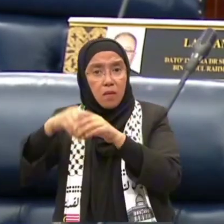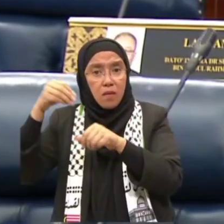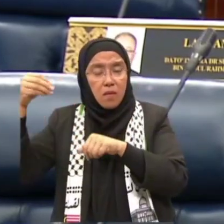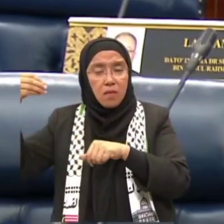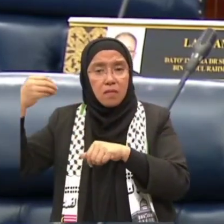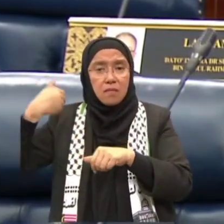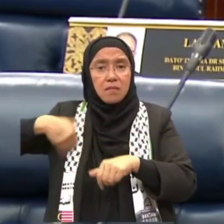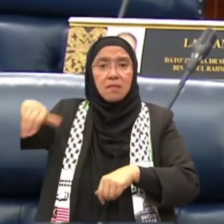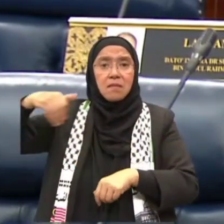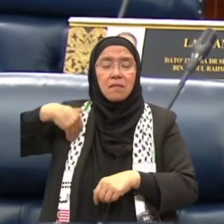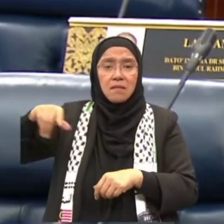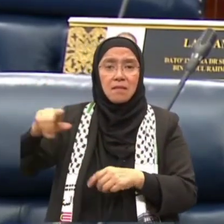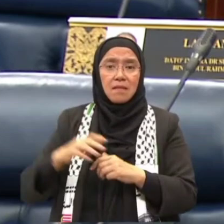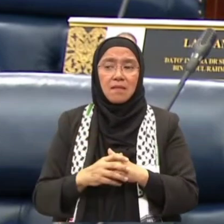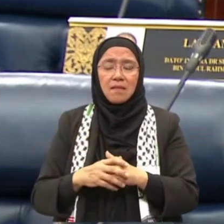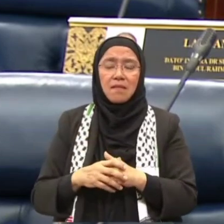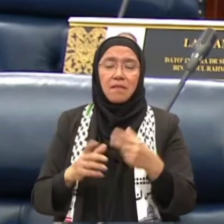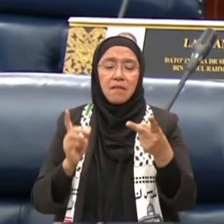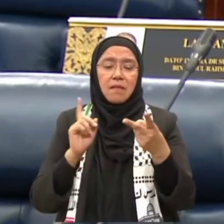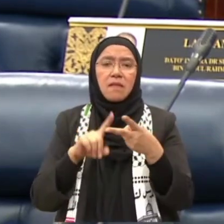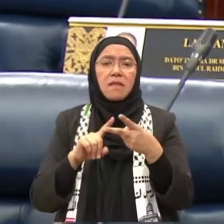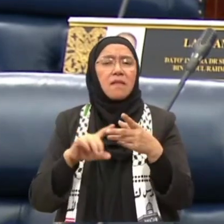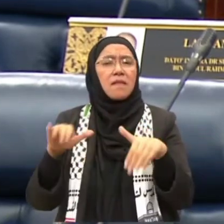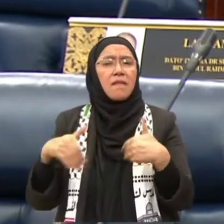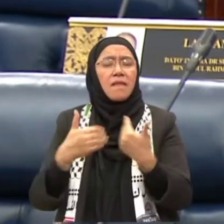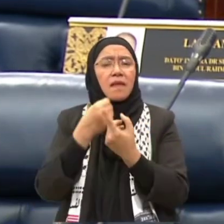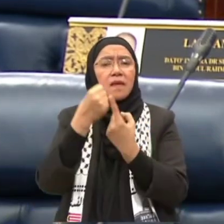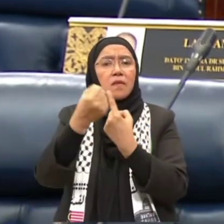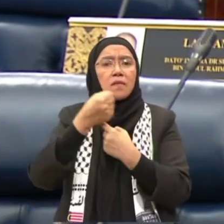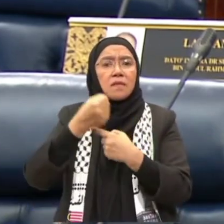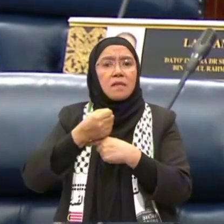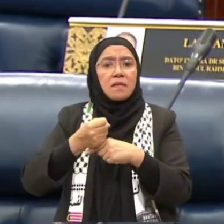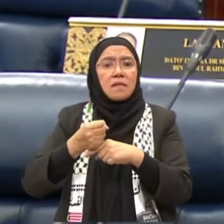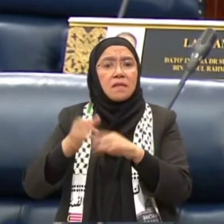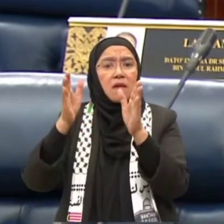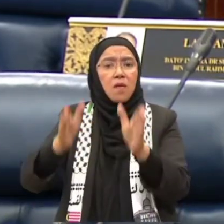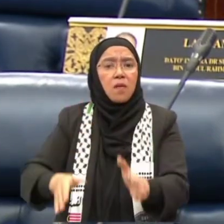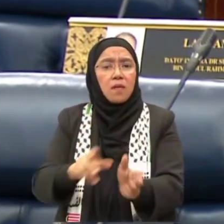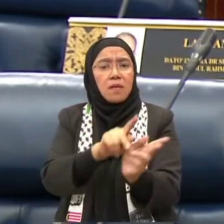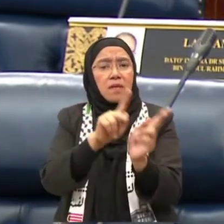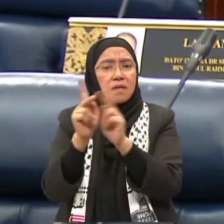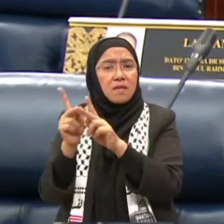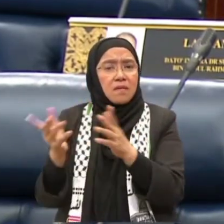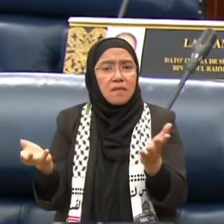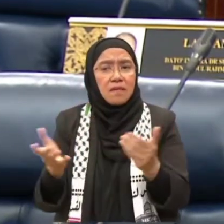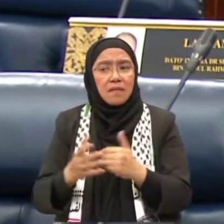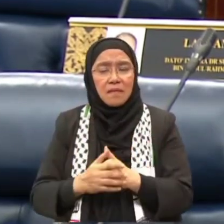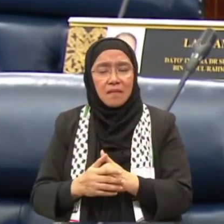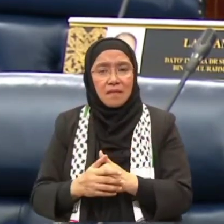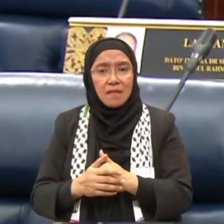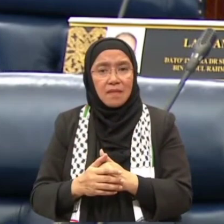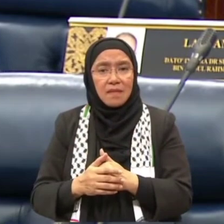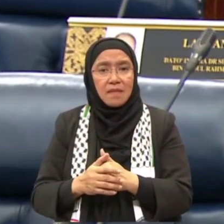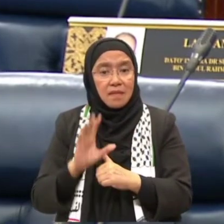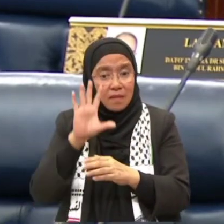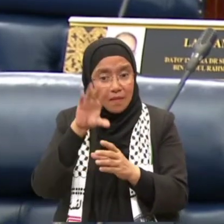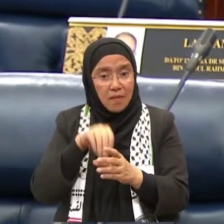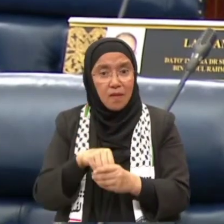pihak kerajaan bagi memastikan penduduk luar bandar, khususnya termasuk kelompok orang